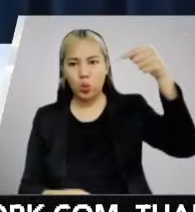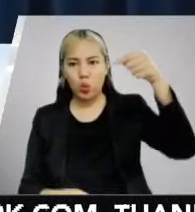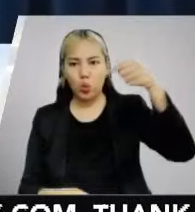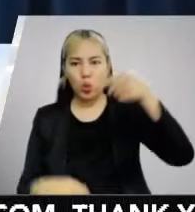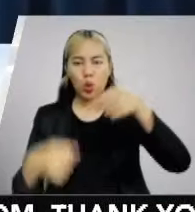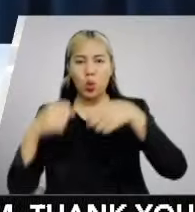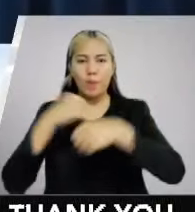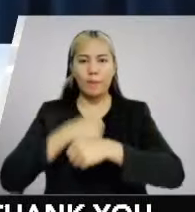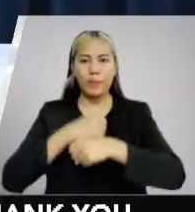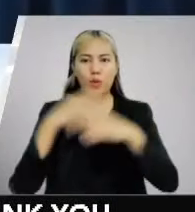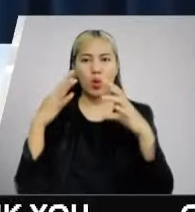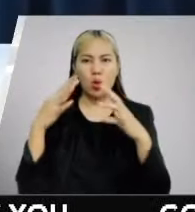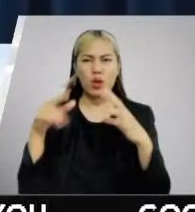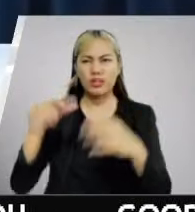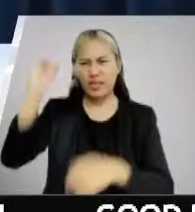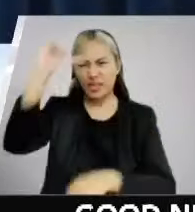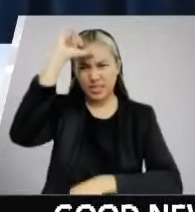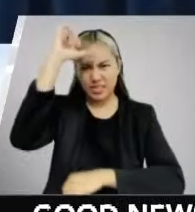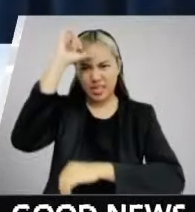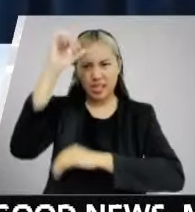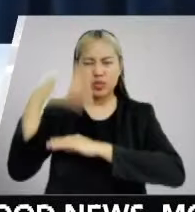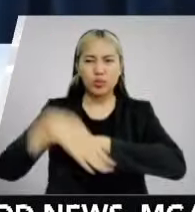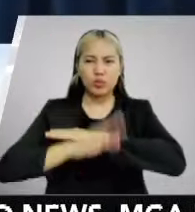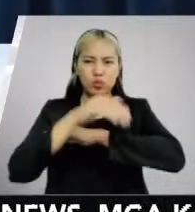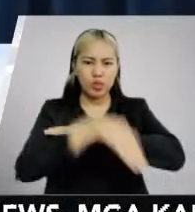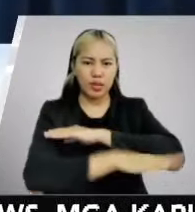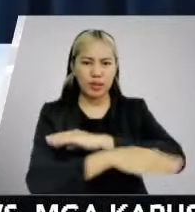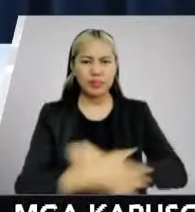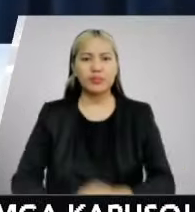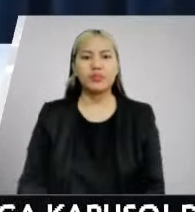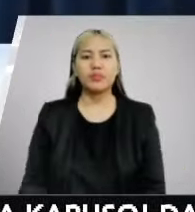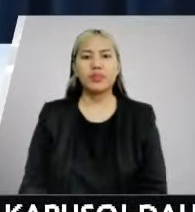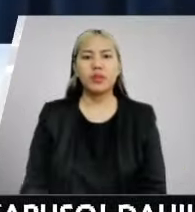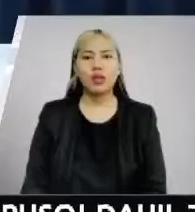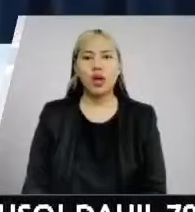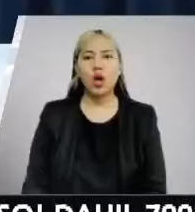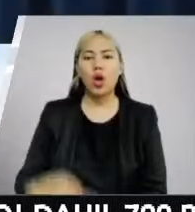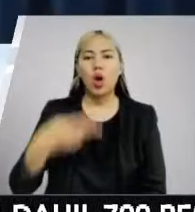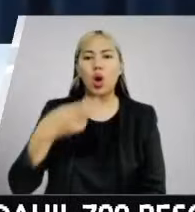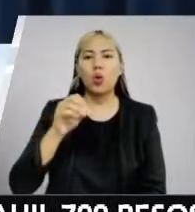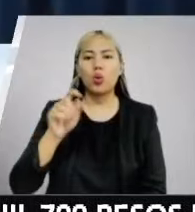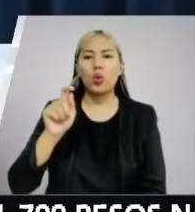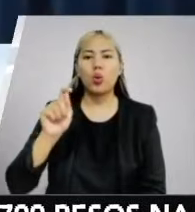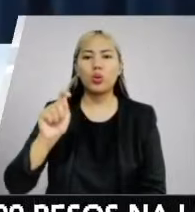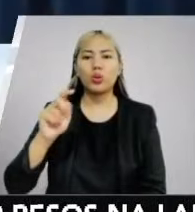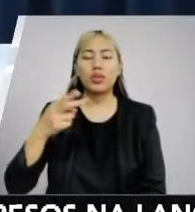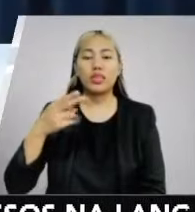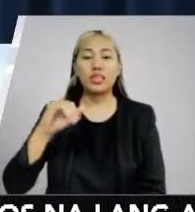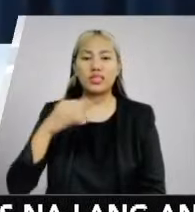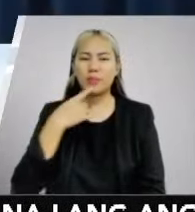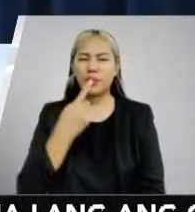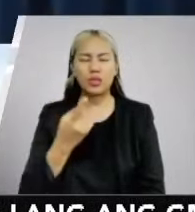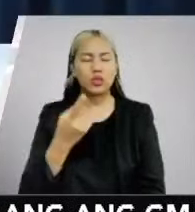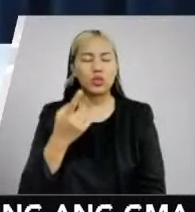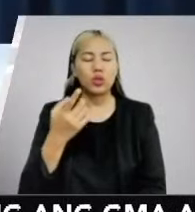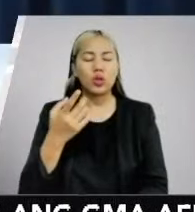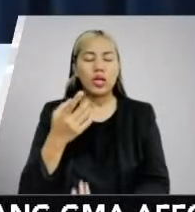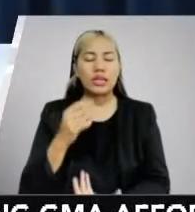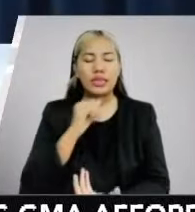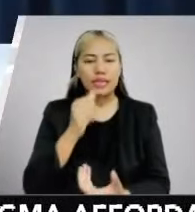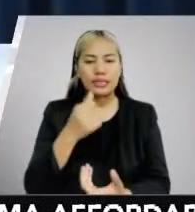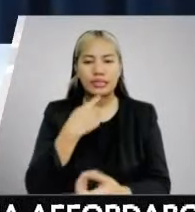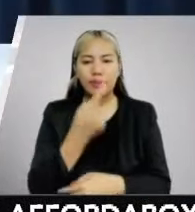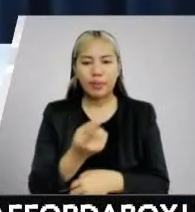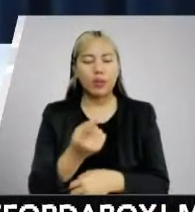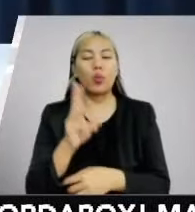na Stolt Sequoia. Hindi sinabi ng Houthi kung kailan nila inatake ang mga nasabing barko. Wala pang anunsyo ang Department of Foreign